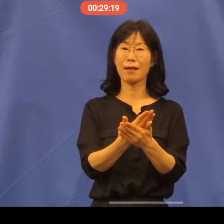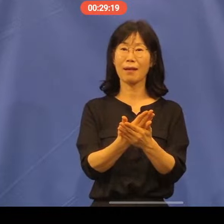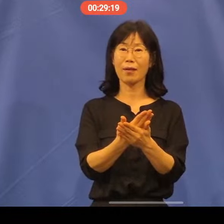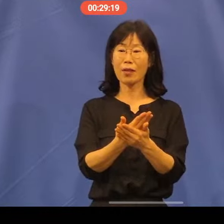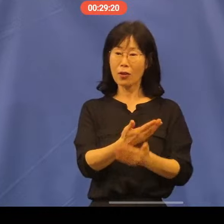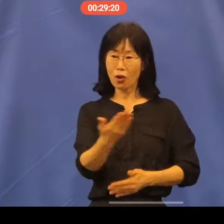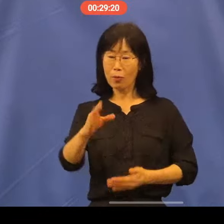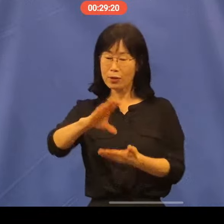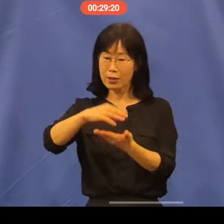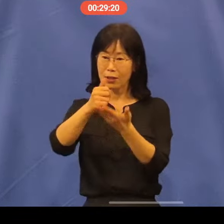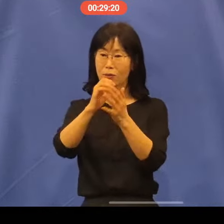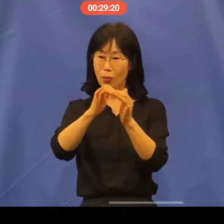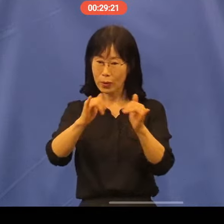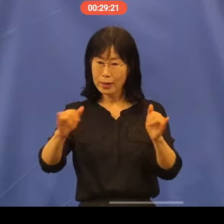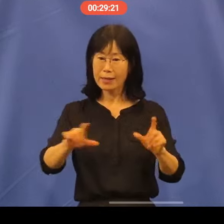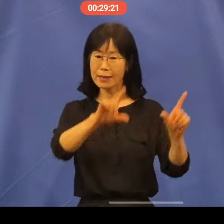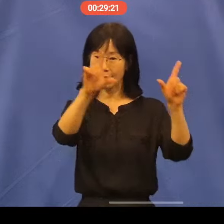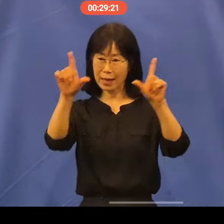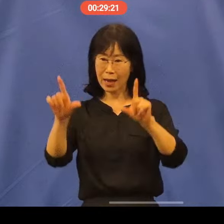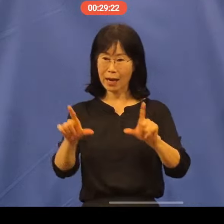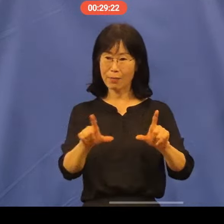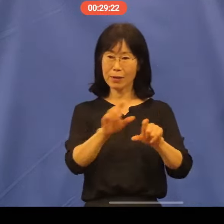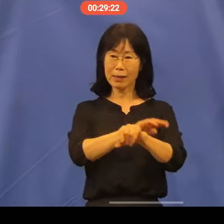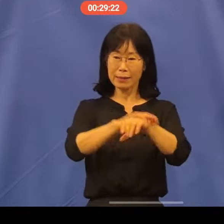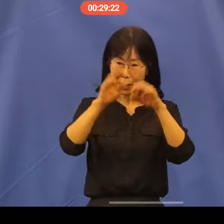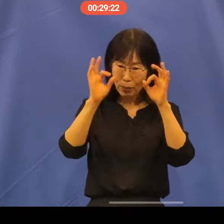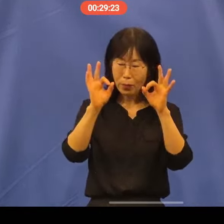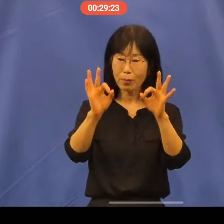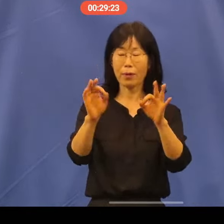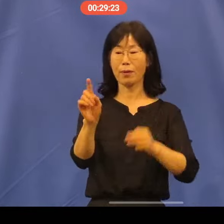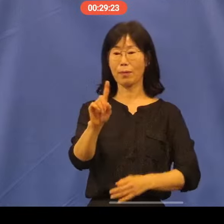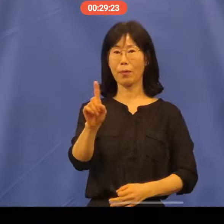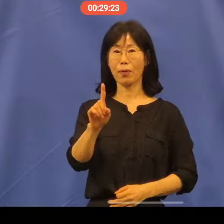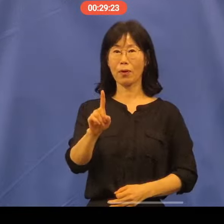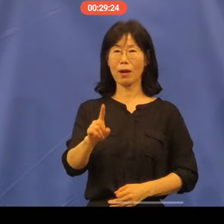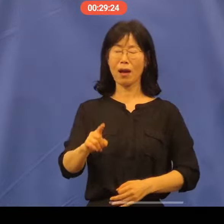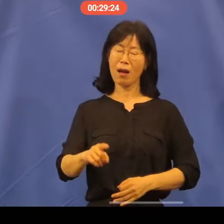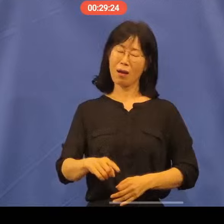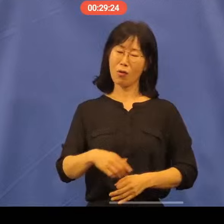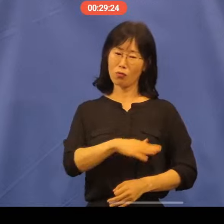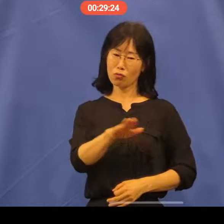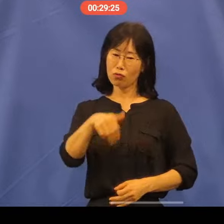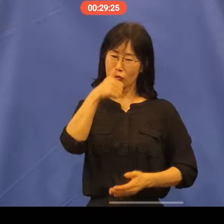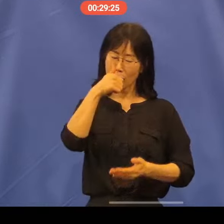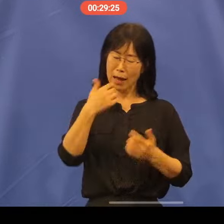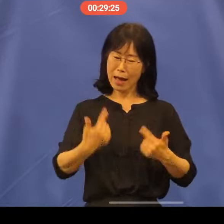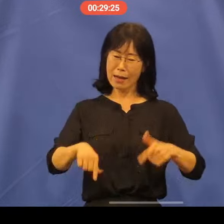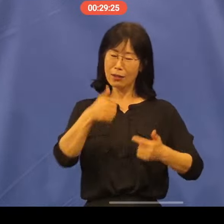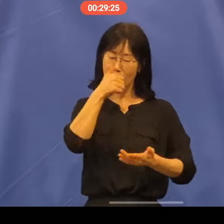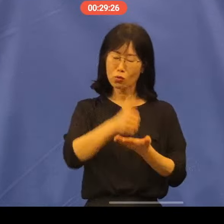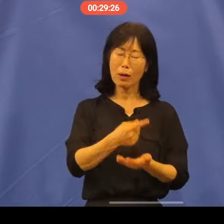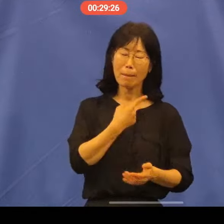그리스도인의 삶을 잘 함축적으로 표현하고 있는데 우리는 늘 죄를 지어요.